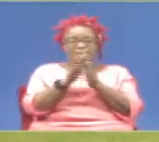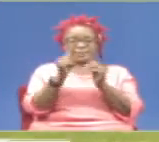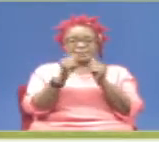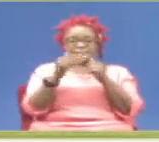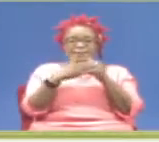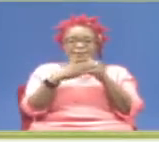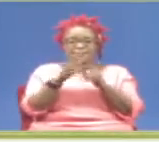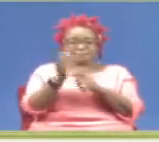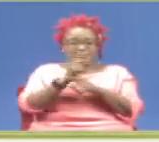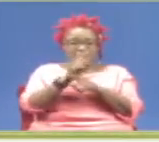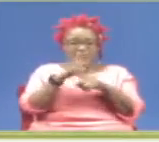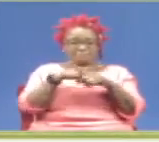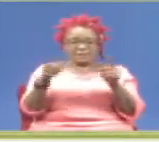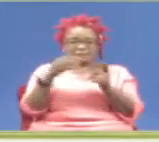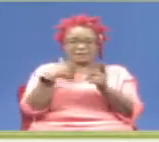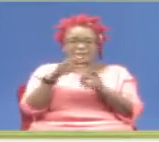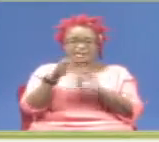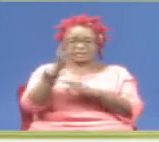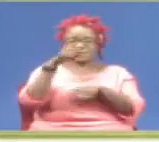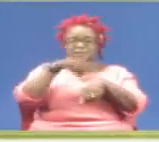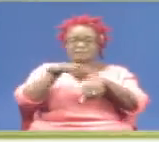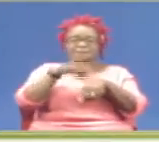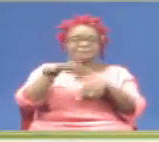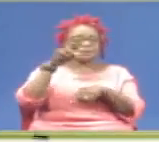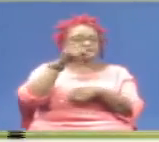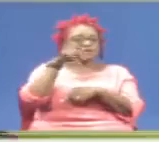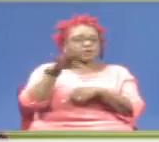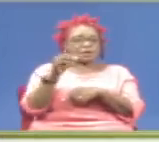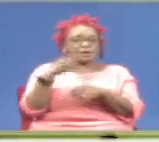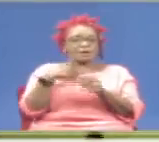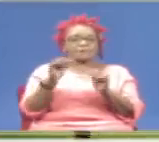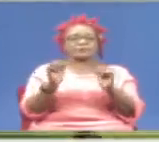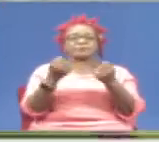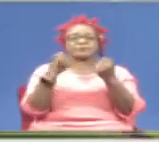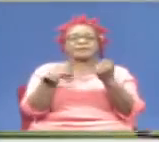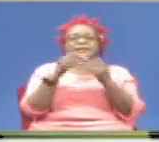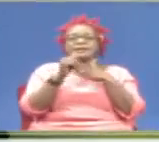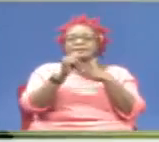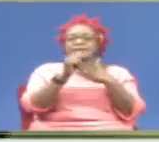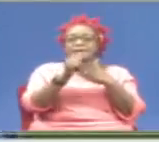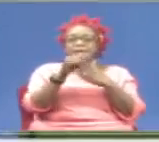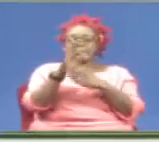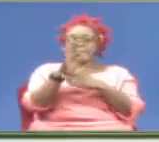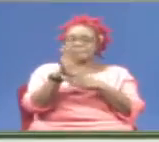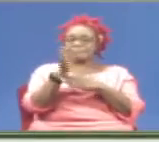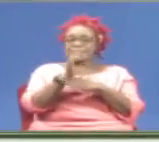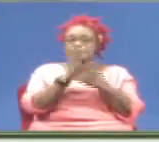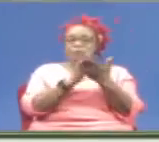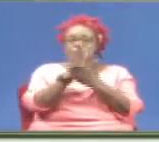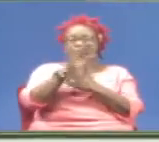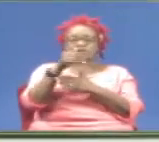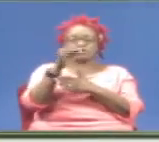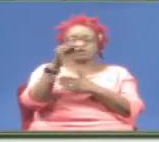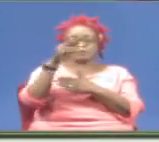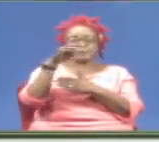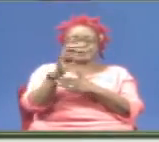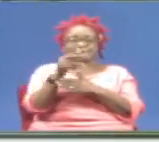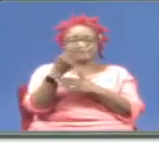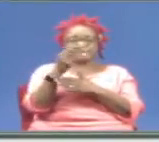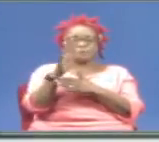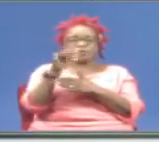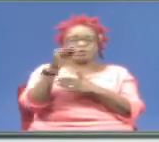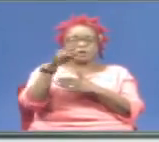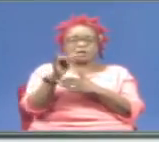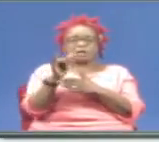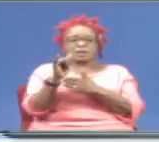lakini katika kipindi cha pili Nzoia walikomboa na kuongoza kwa mabao matatu kupitia Joseph Mwangi aliyefunga mabao mawili